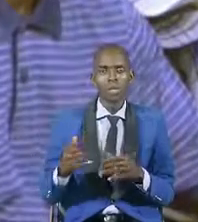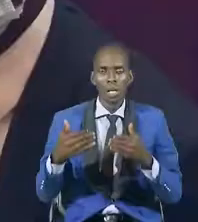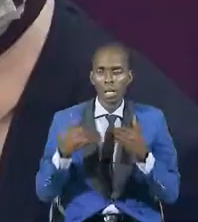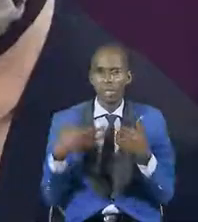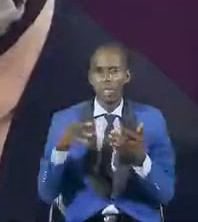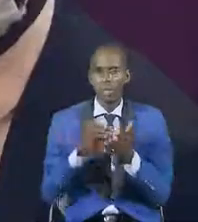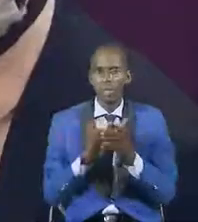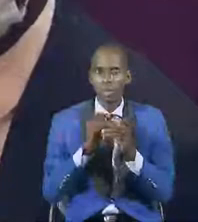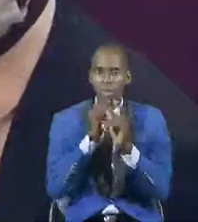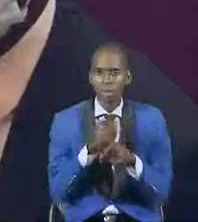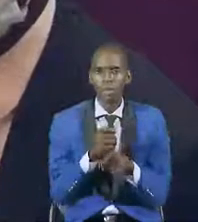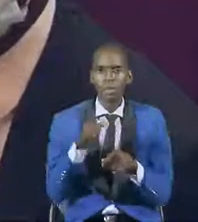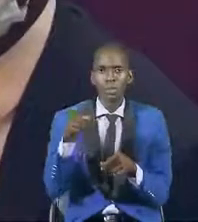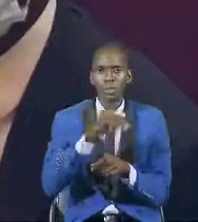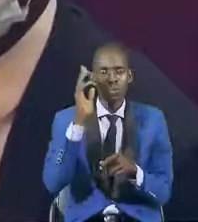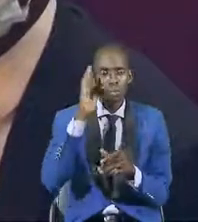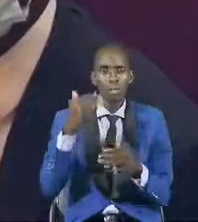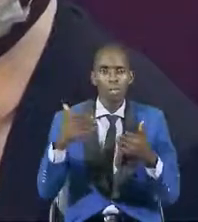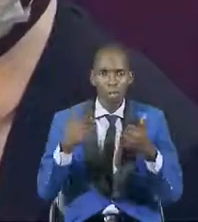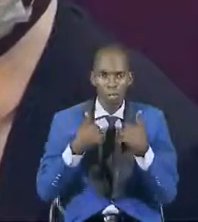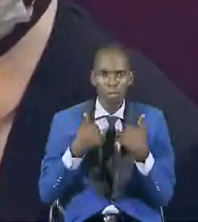aurez vos dons.